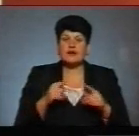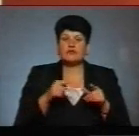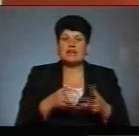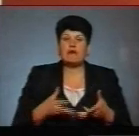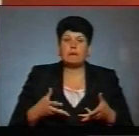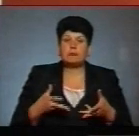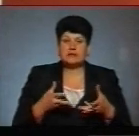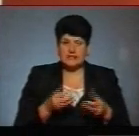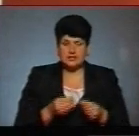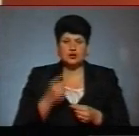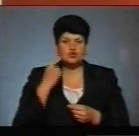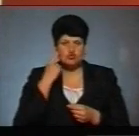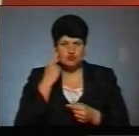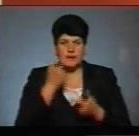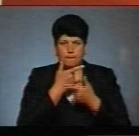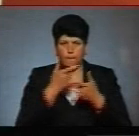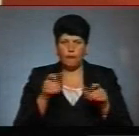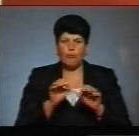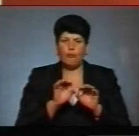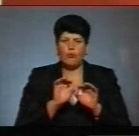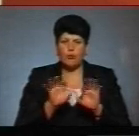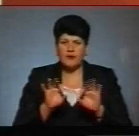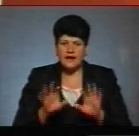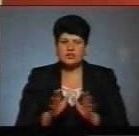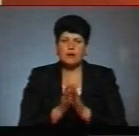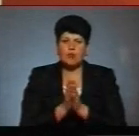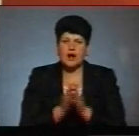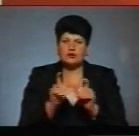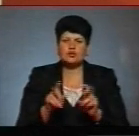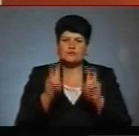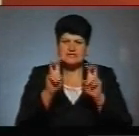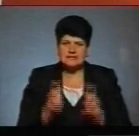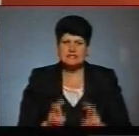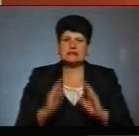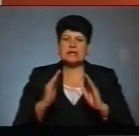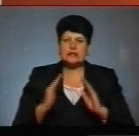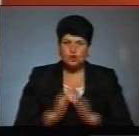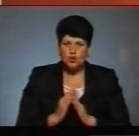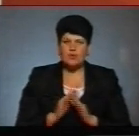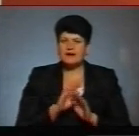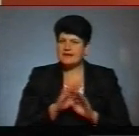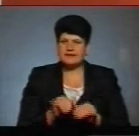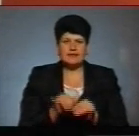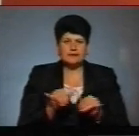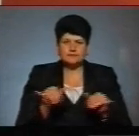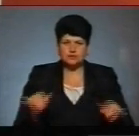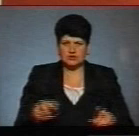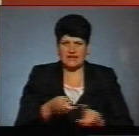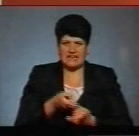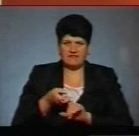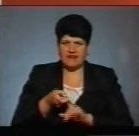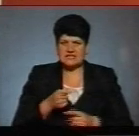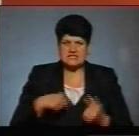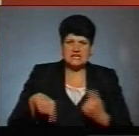вплинули? Чули ми попередження і прохання до людей, аби вони сиділи вдома і все-таки не поширювали цю інфекцію між